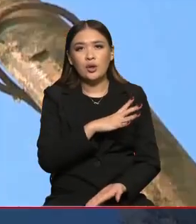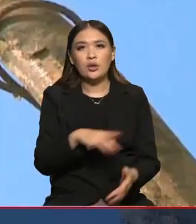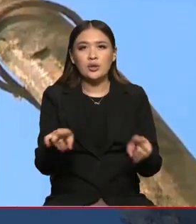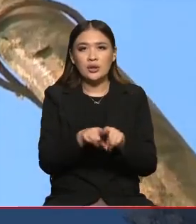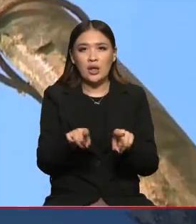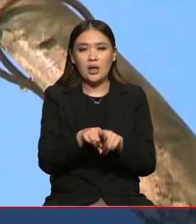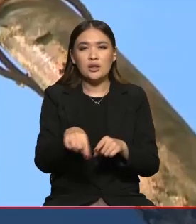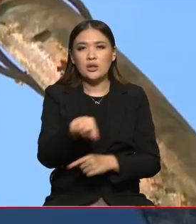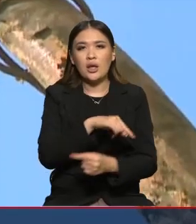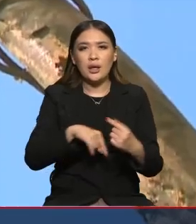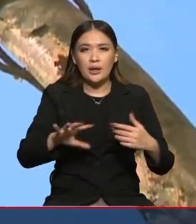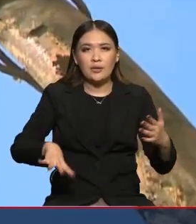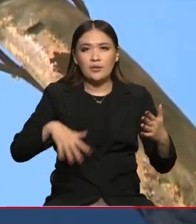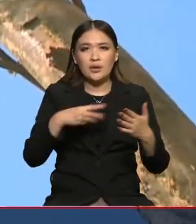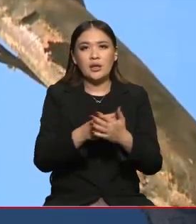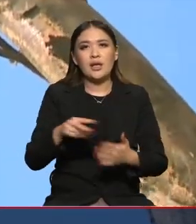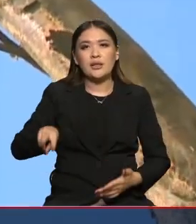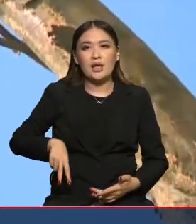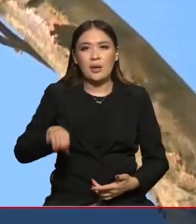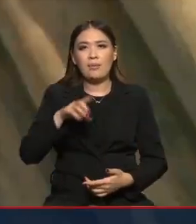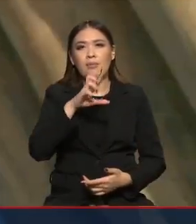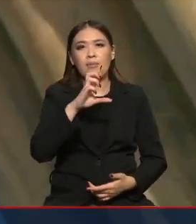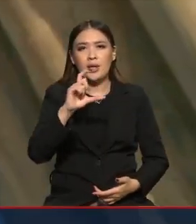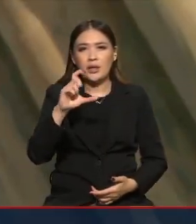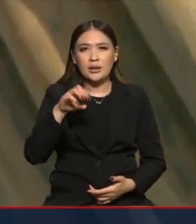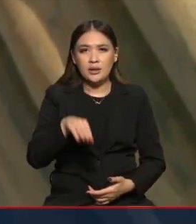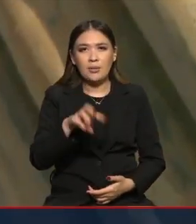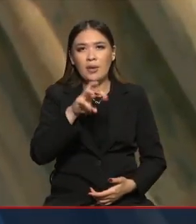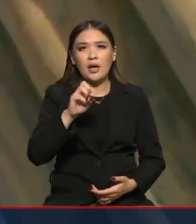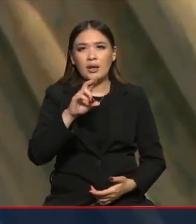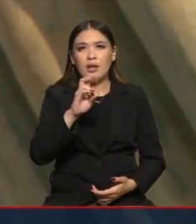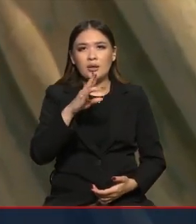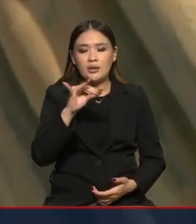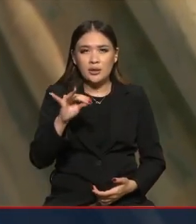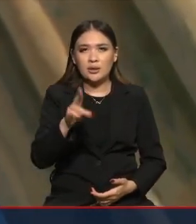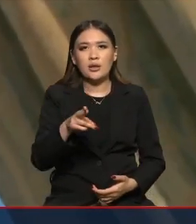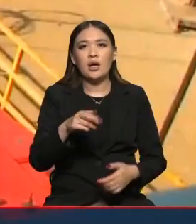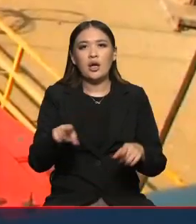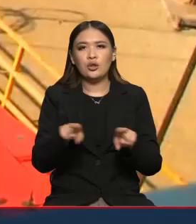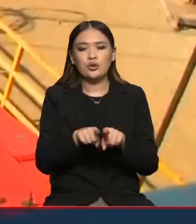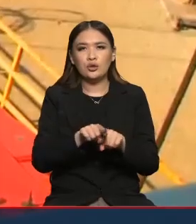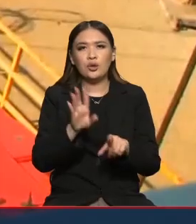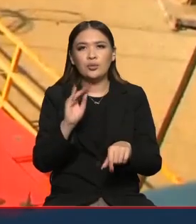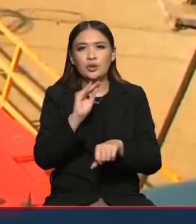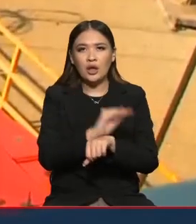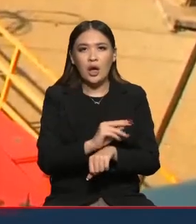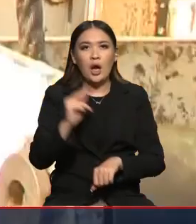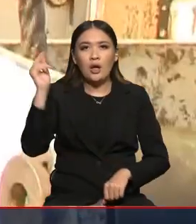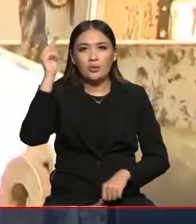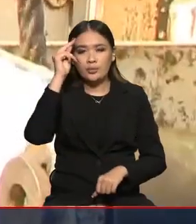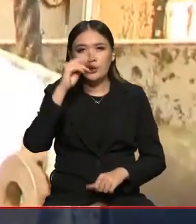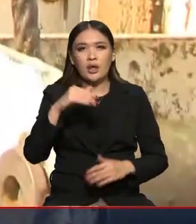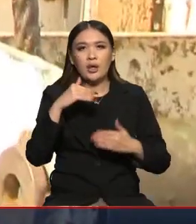осындағы сауда және инвестиция жөніндегі директоры Бет Маккендрик тараптардың тағы бір ұйғарымын атады. Бұл білім беру